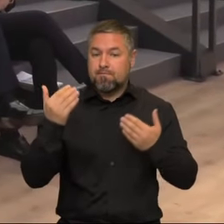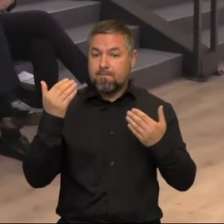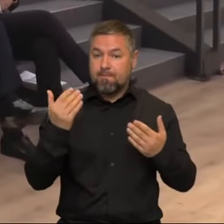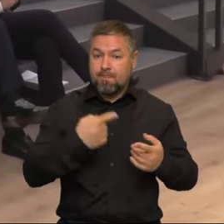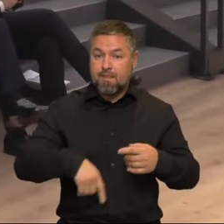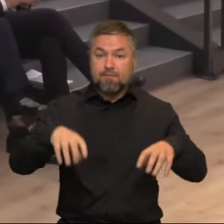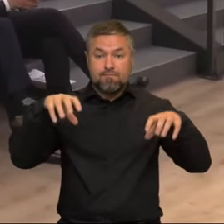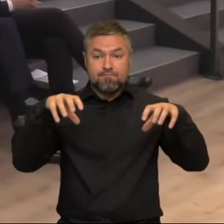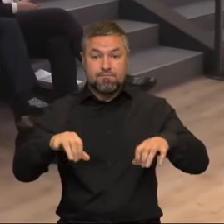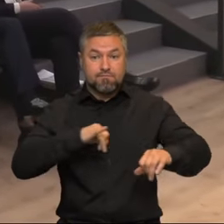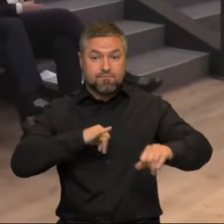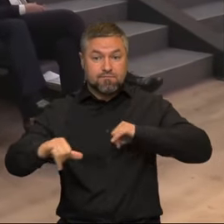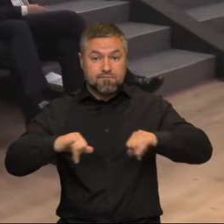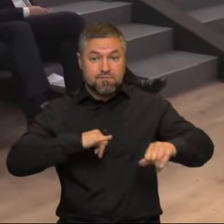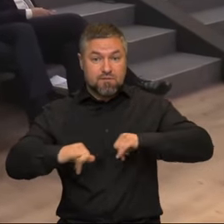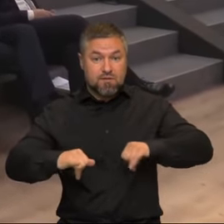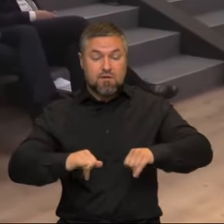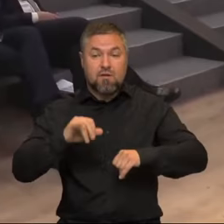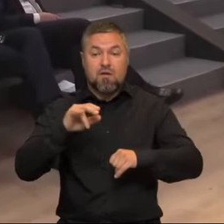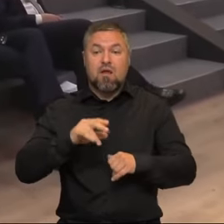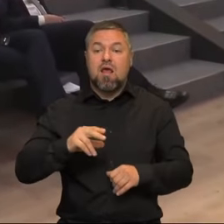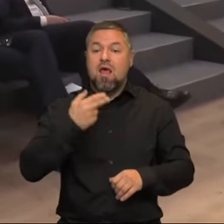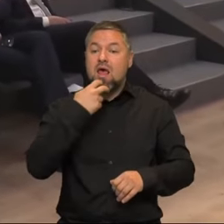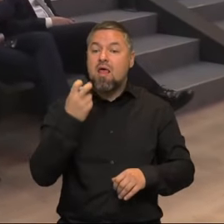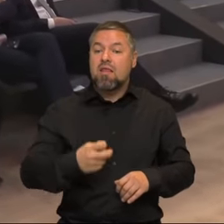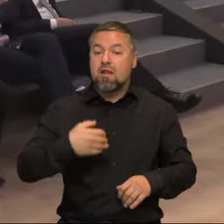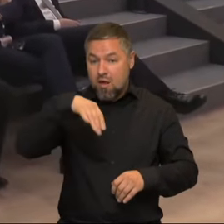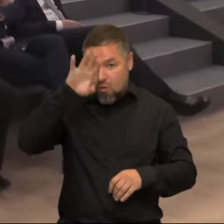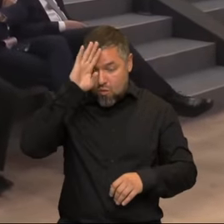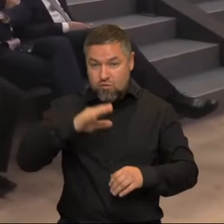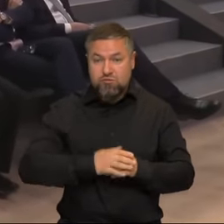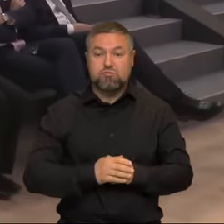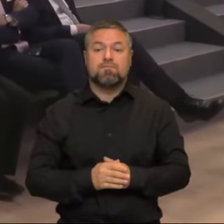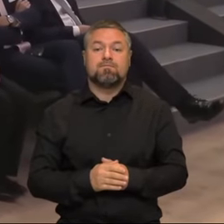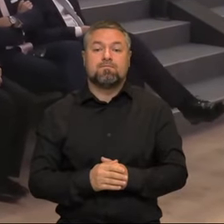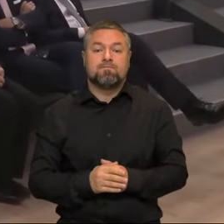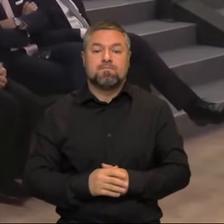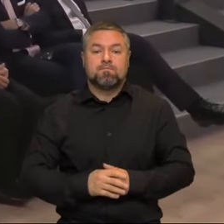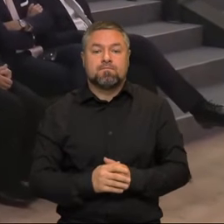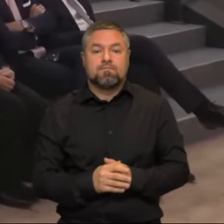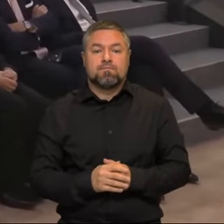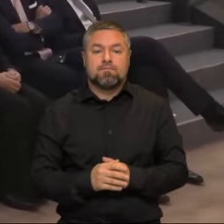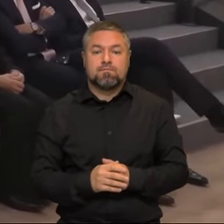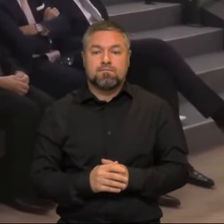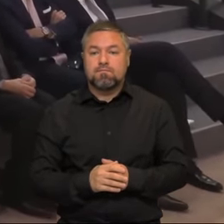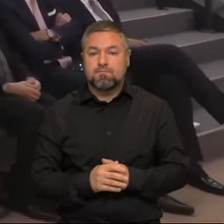Witam panią prezes zarządu Veolia Energia Łódź, Annę Kędziorę-Szwagrzak.